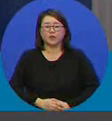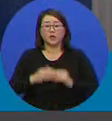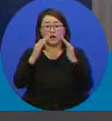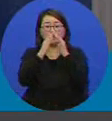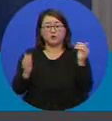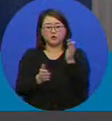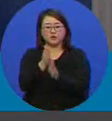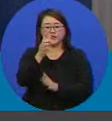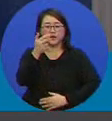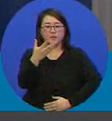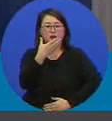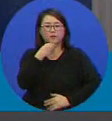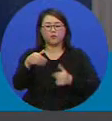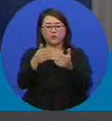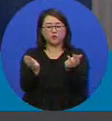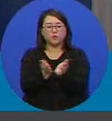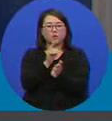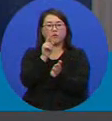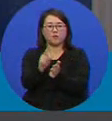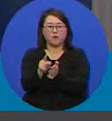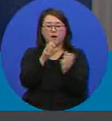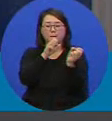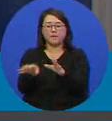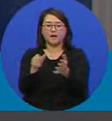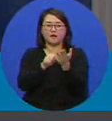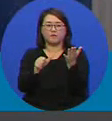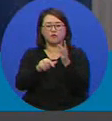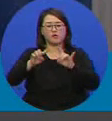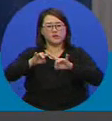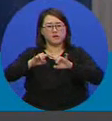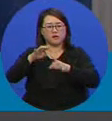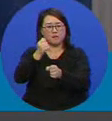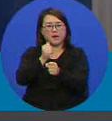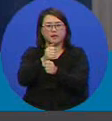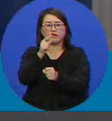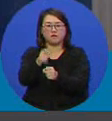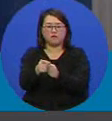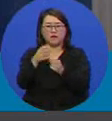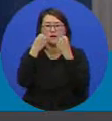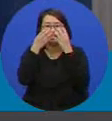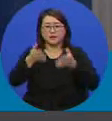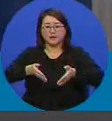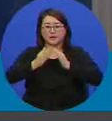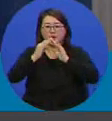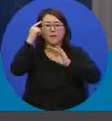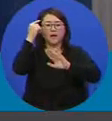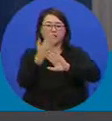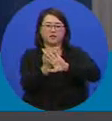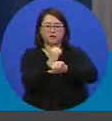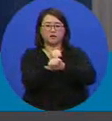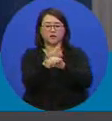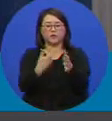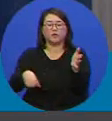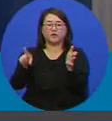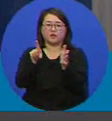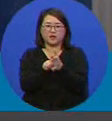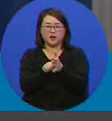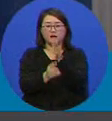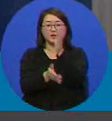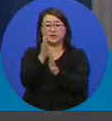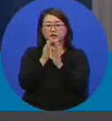전주시 팔복동 폐기물발전소의 신축을 반대하는 시민대책위가 출범했습니다. 이들은 발전소 신축